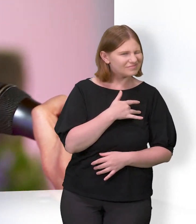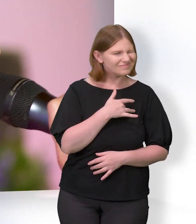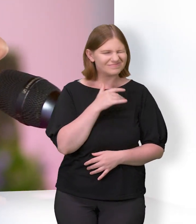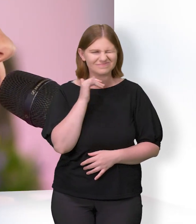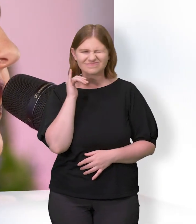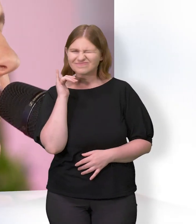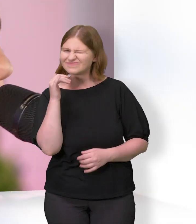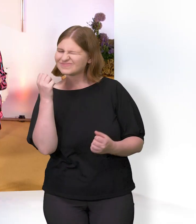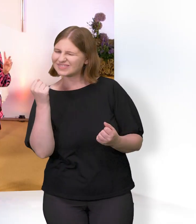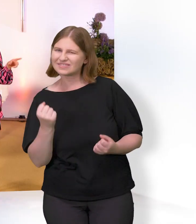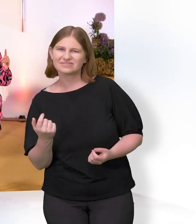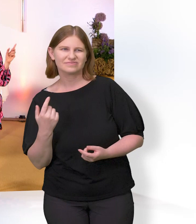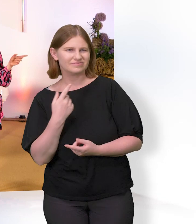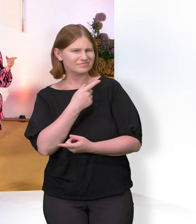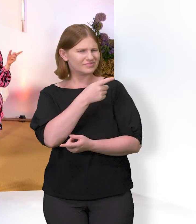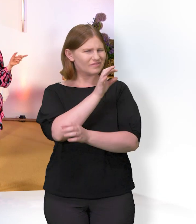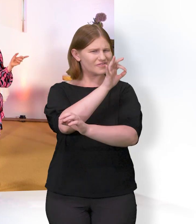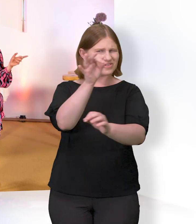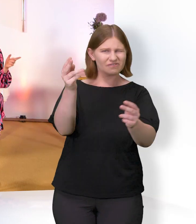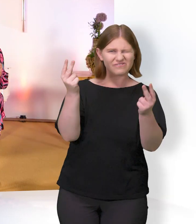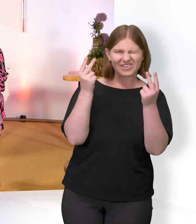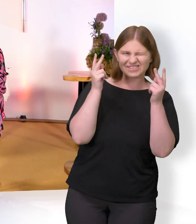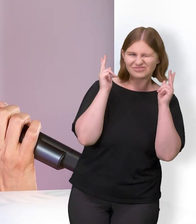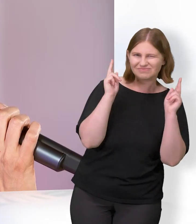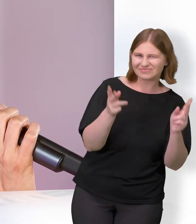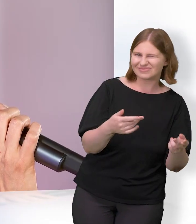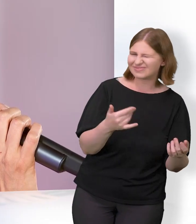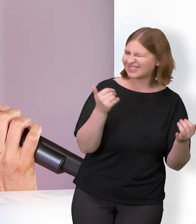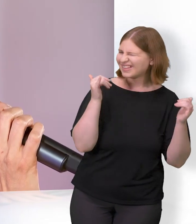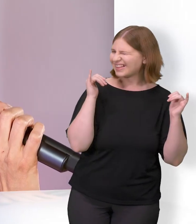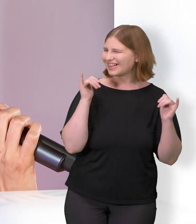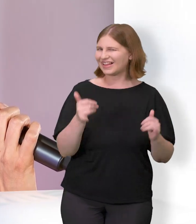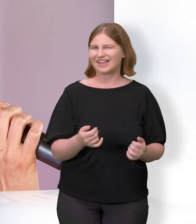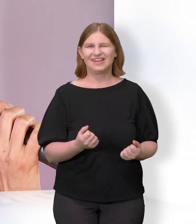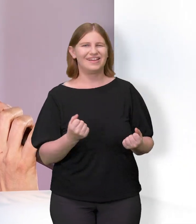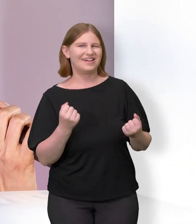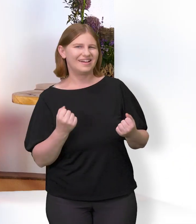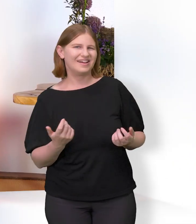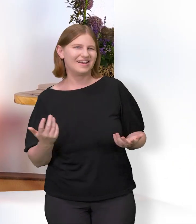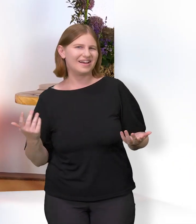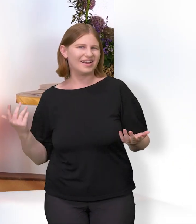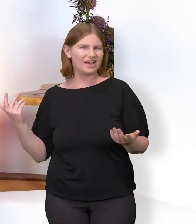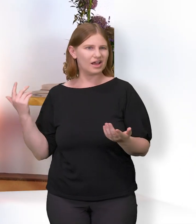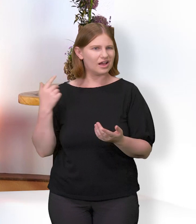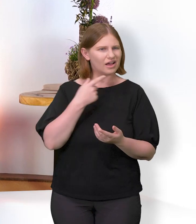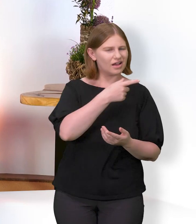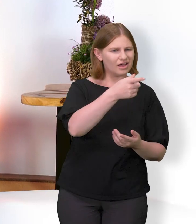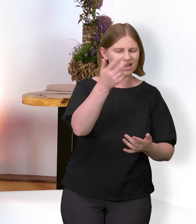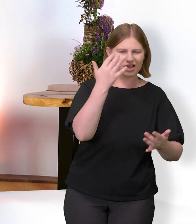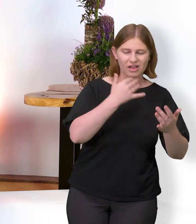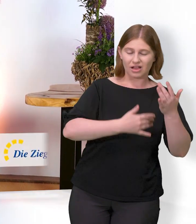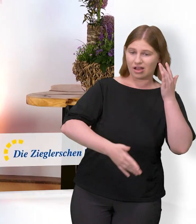yeah, yeah, scheint so wichtig, yeah, yeah, soll niemals